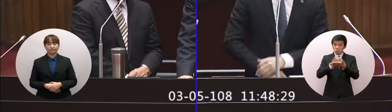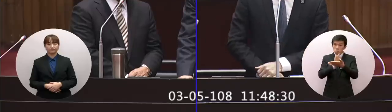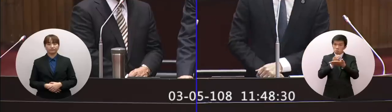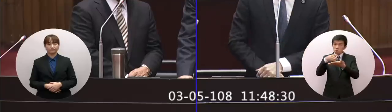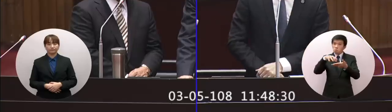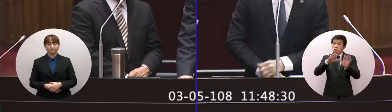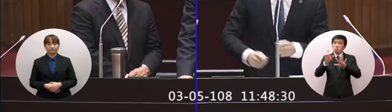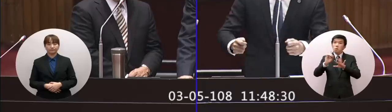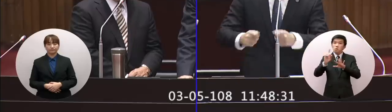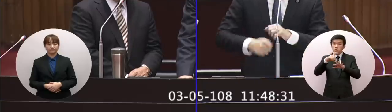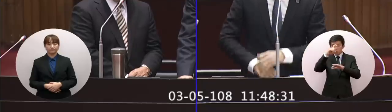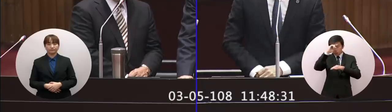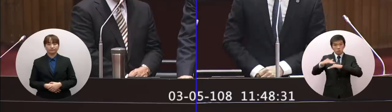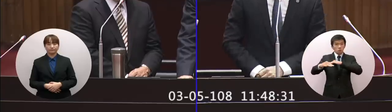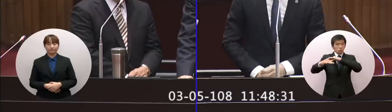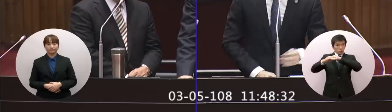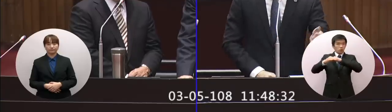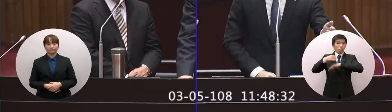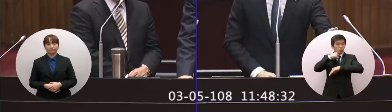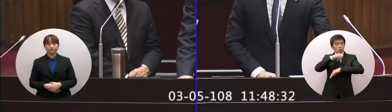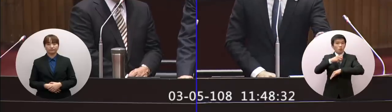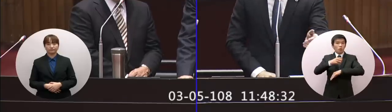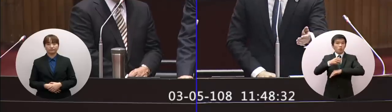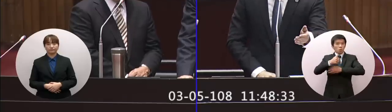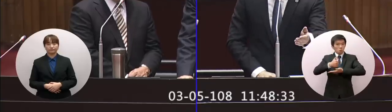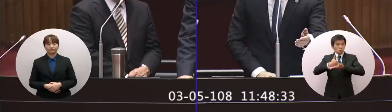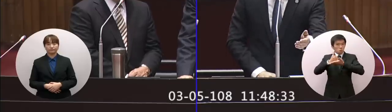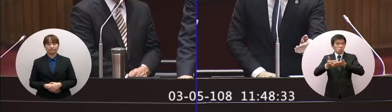求讲，咱爱个对等，爱有尊严。但是，